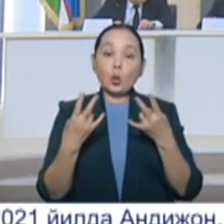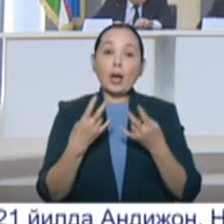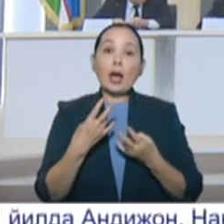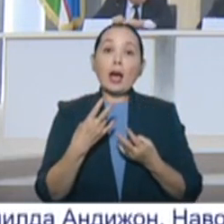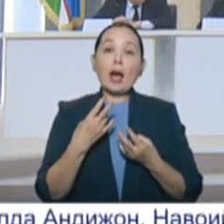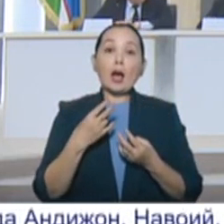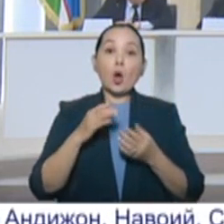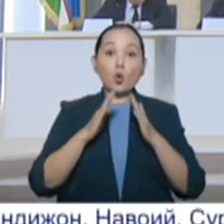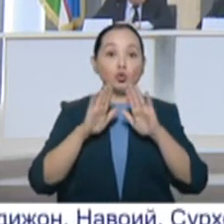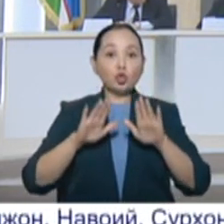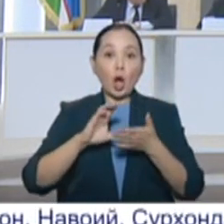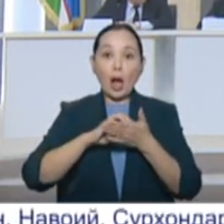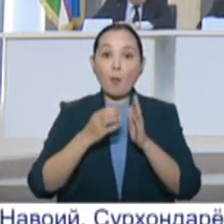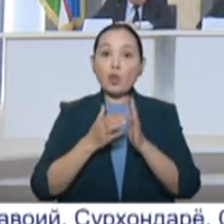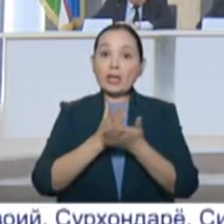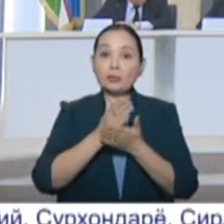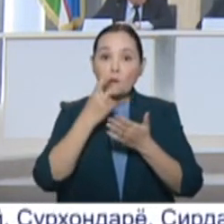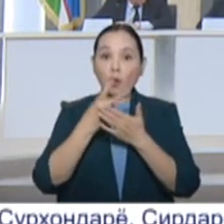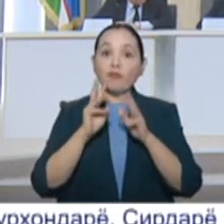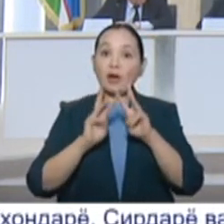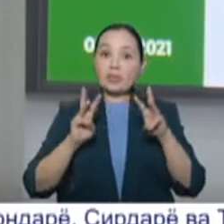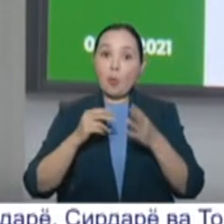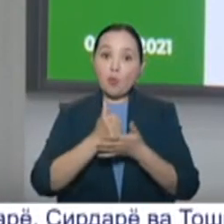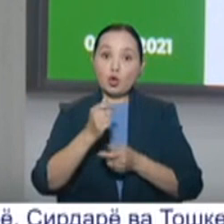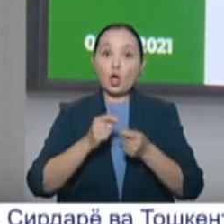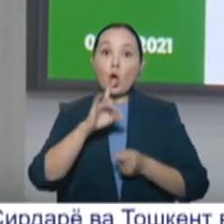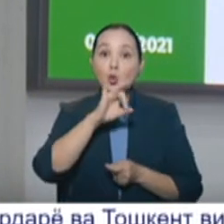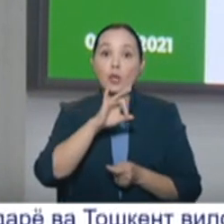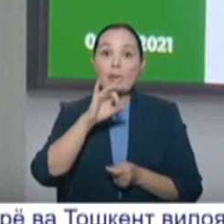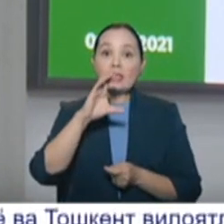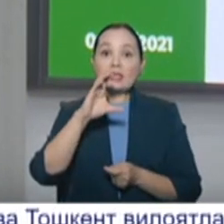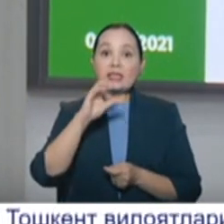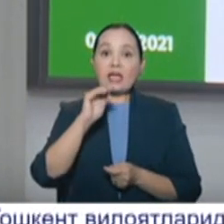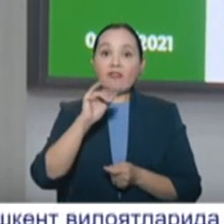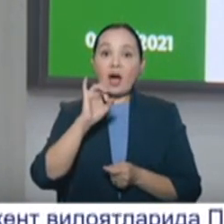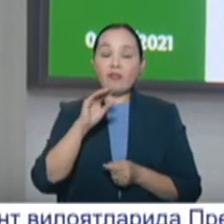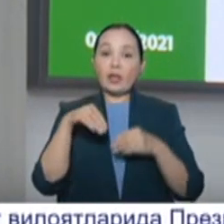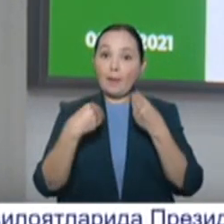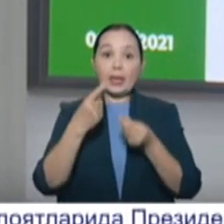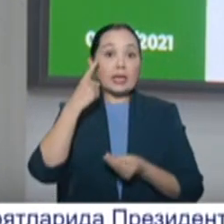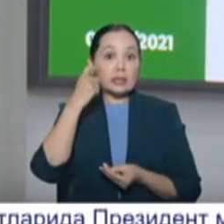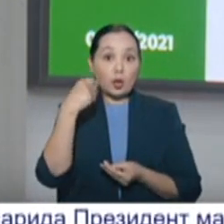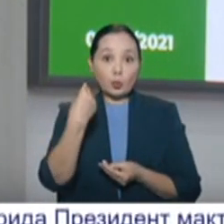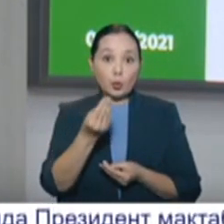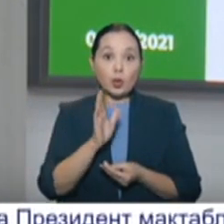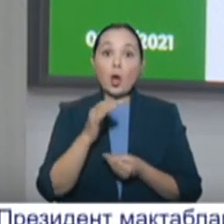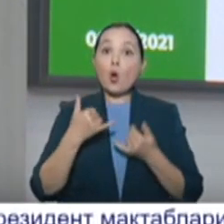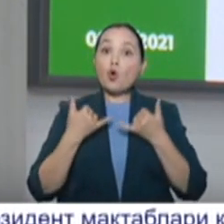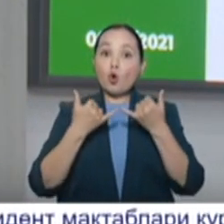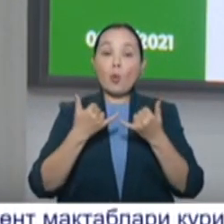uy-joy kommunal xizmat ko'rsatish vazirligi boshqarma boshlig'i Rustam aka Sattorovga beramiz. Eslatib o'tamiz,